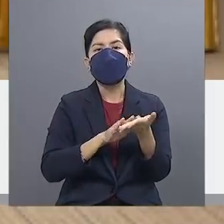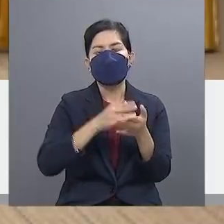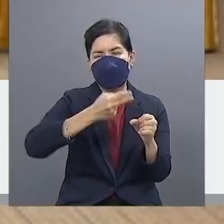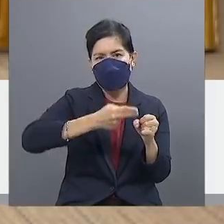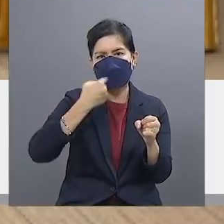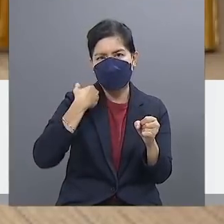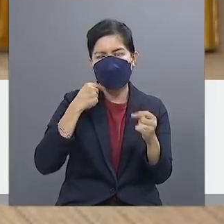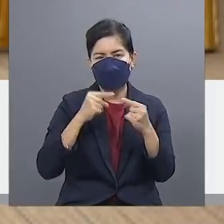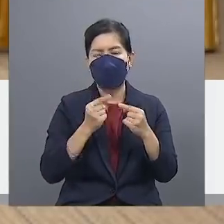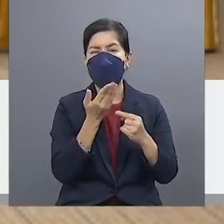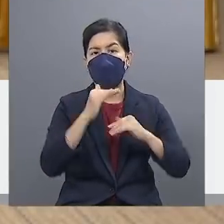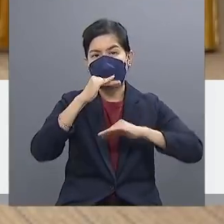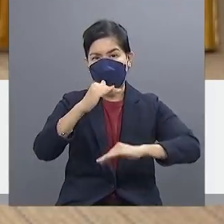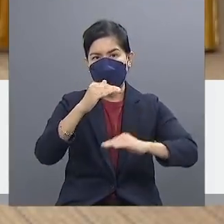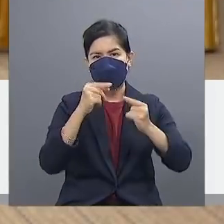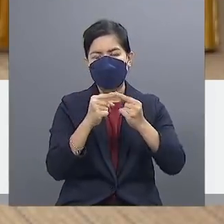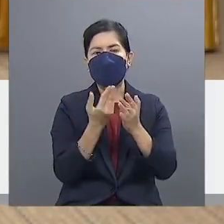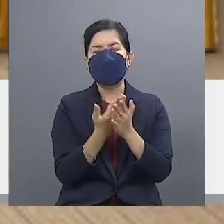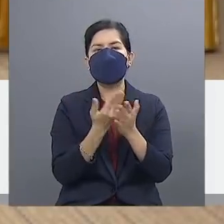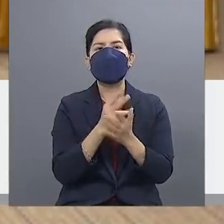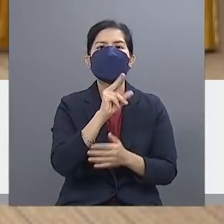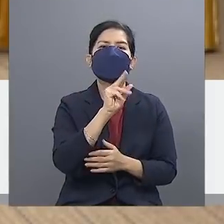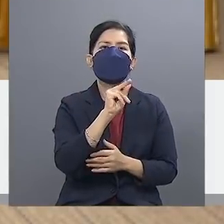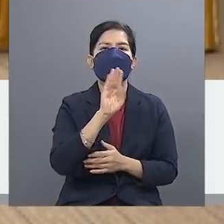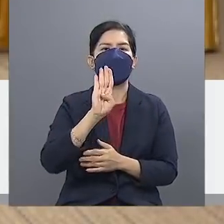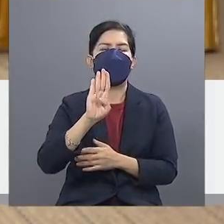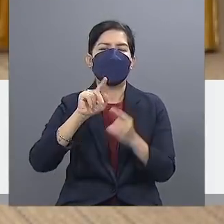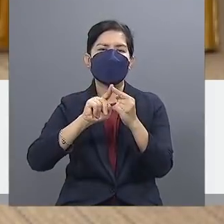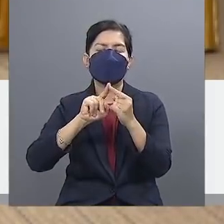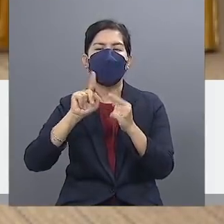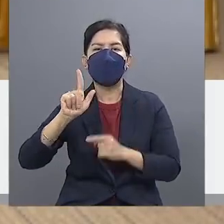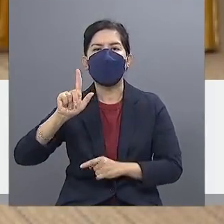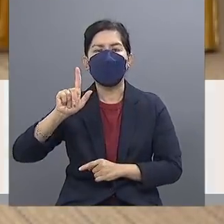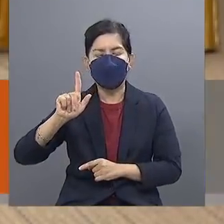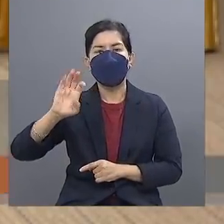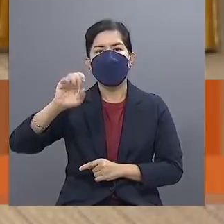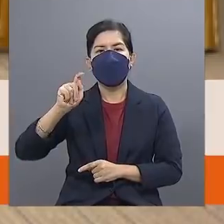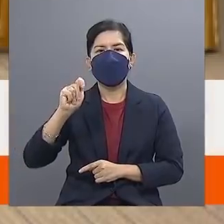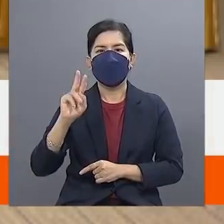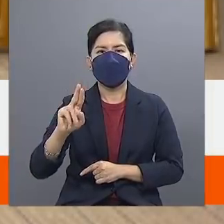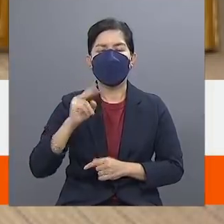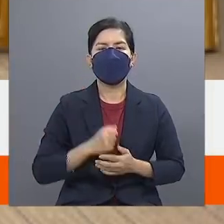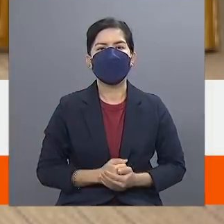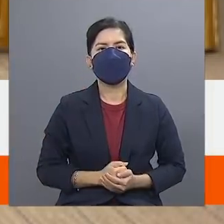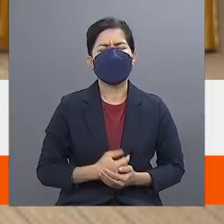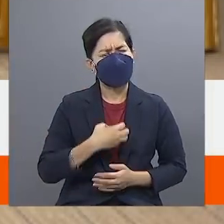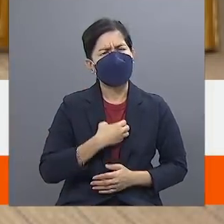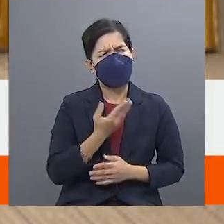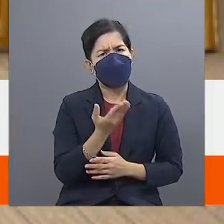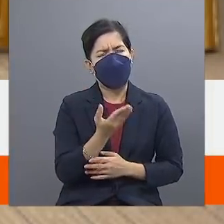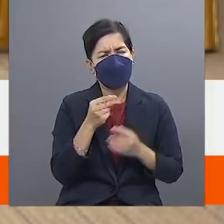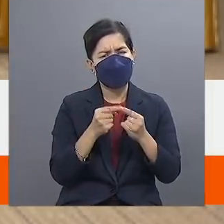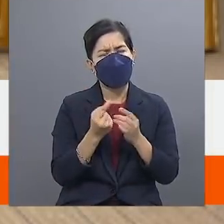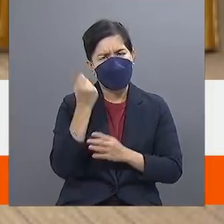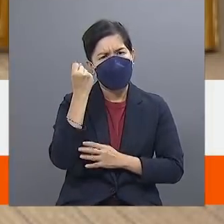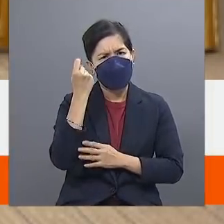พวกผมต้องขอความเห็นใจนะครับว่าจริงๆแล้วเนี่ยในการตรึงเนี่ยอย่างที่เมื่อกี้ผมเรียนน่ะณต